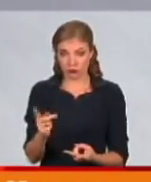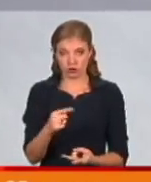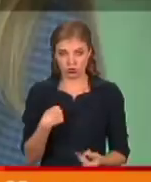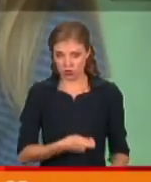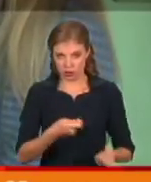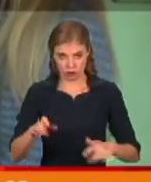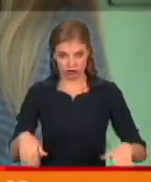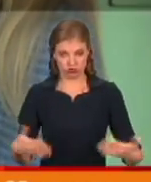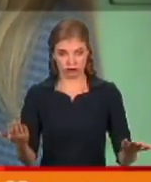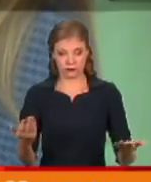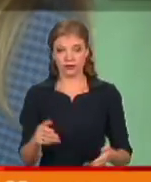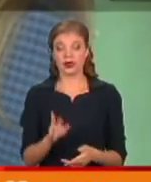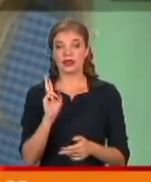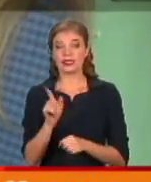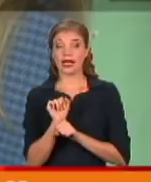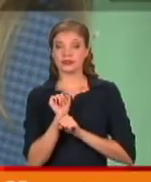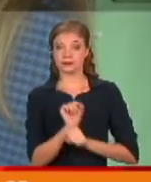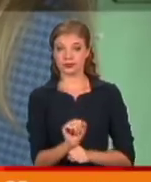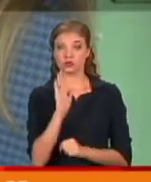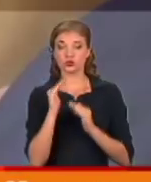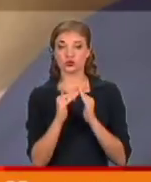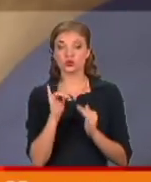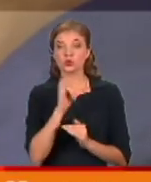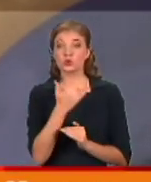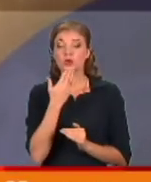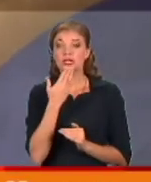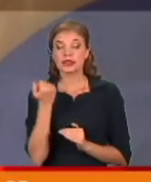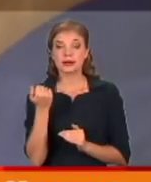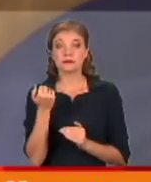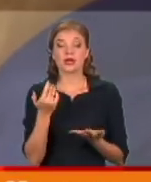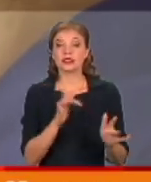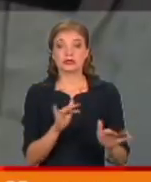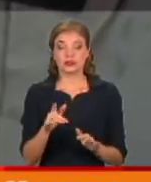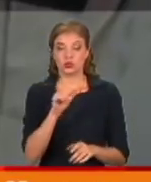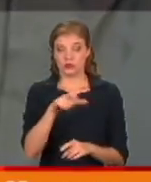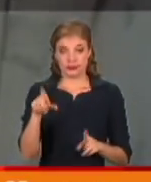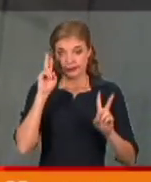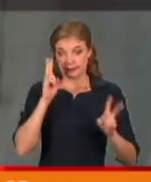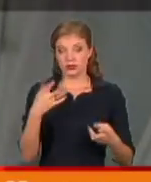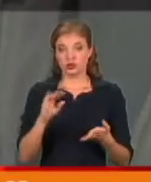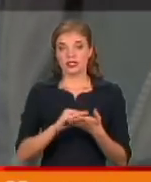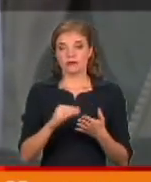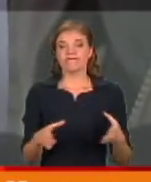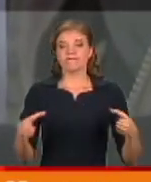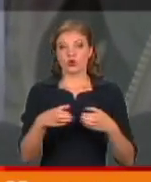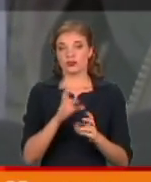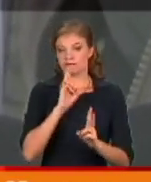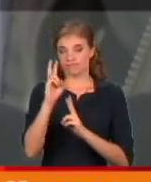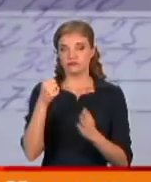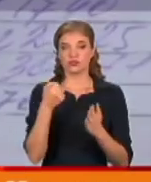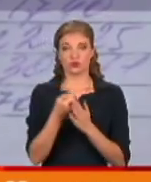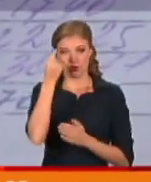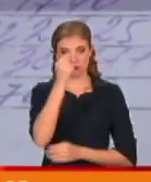що я насушусь? Як приборкати сусідку, від якої немає просвідку, люди вже не знають. Нині написали колективну скаргу